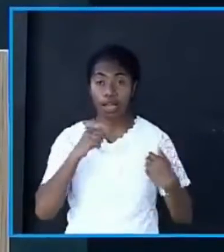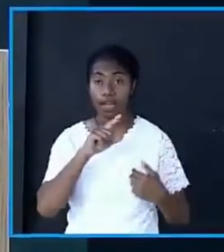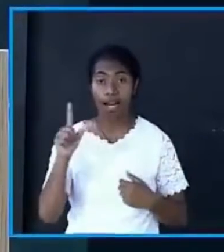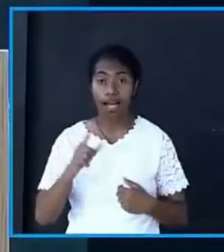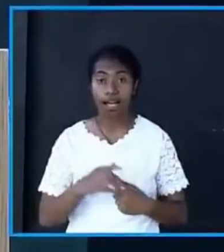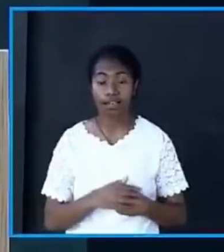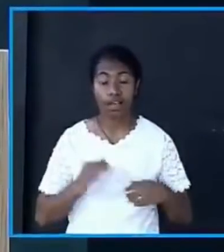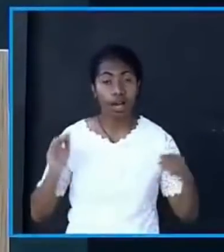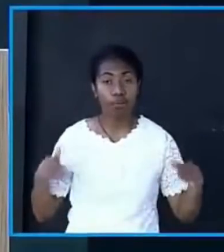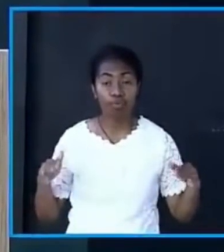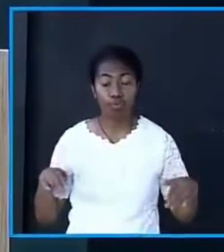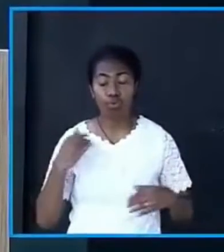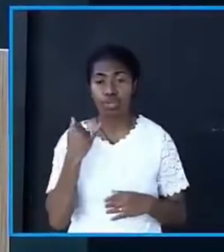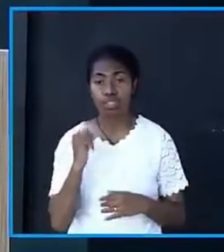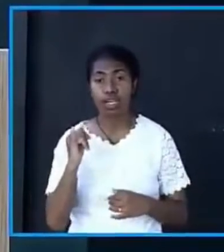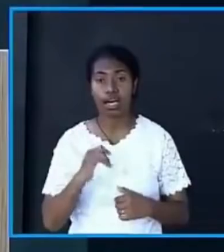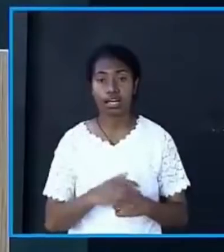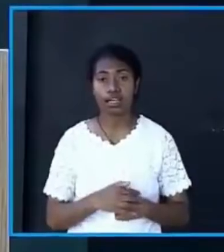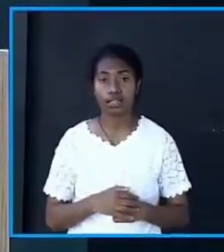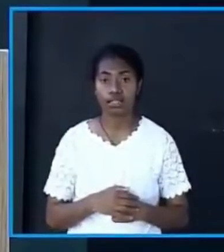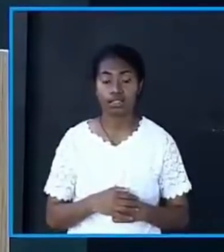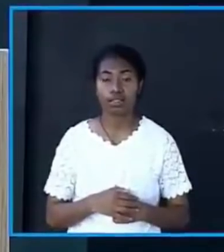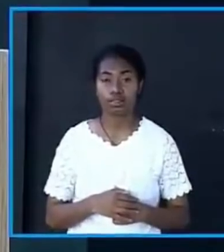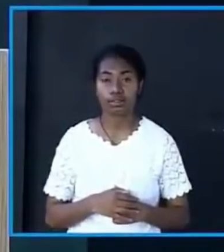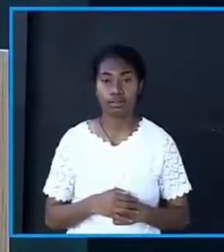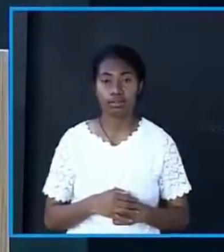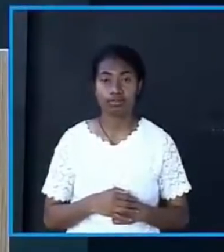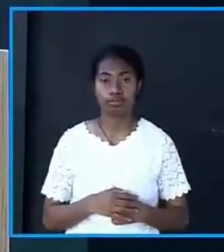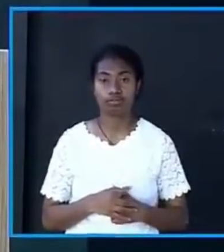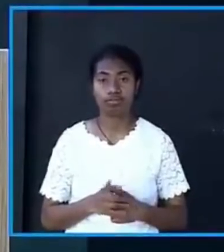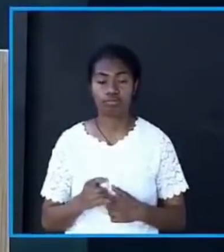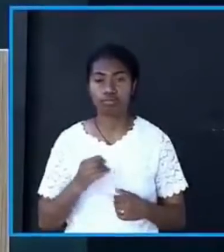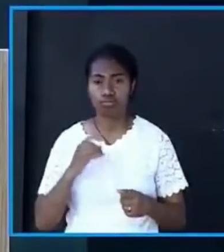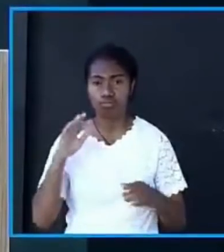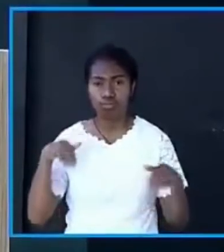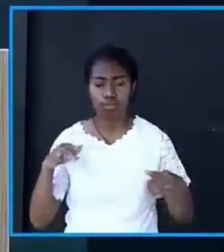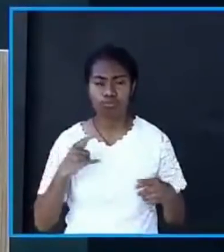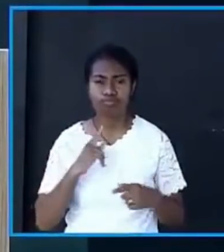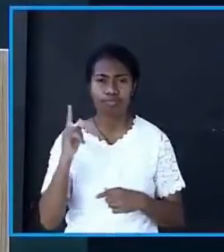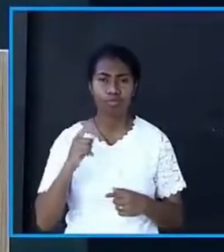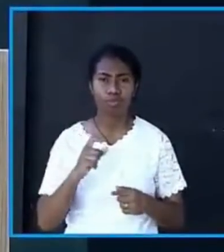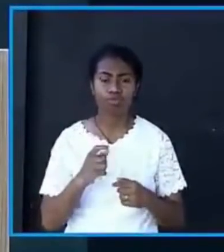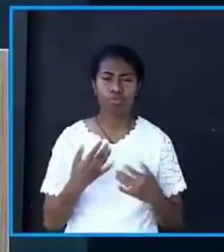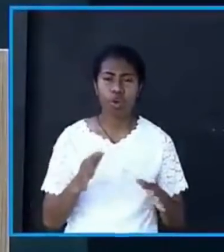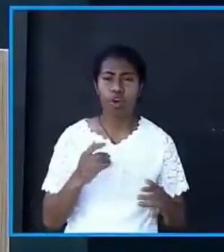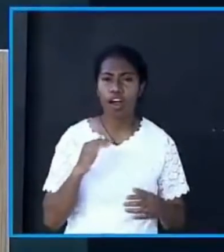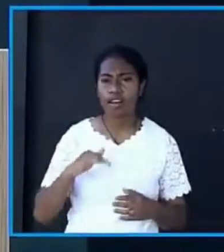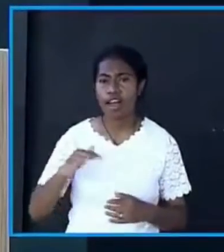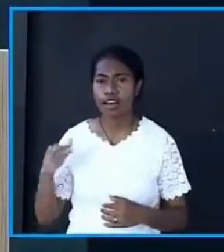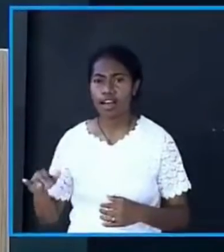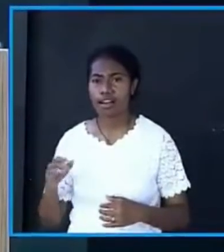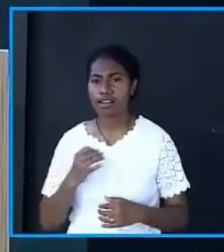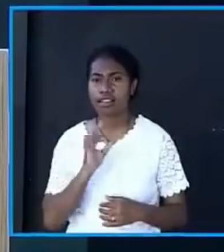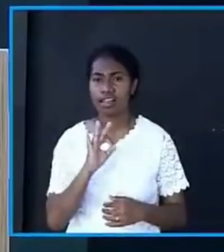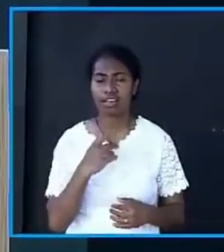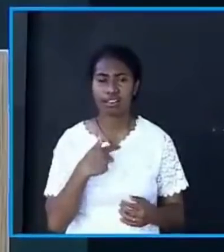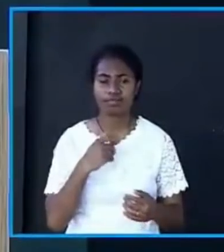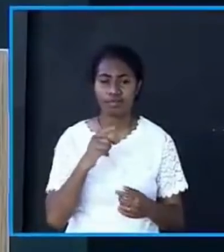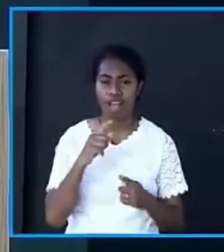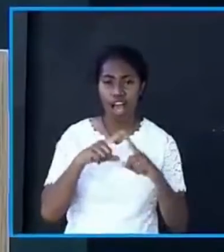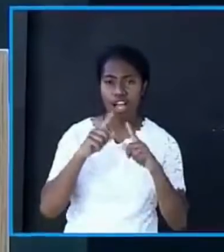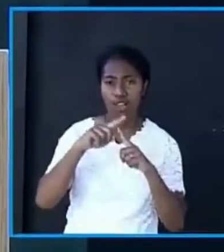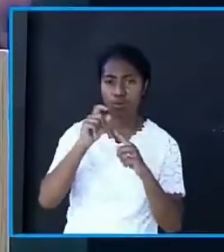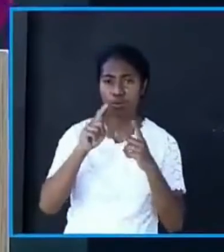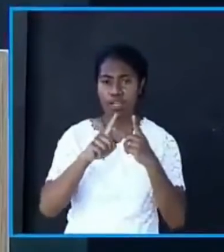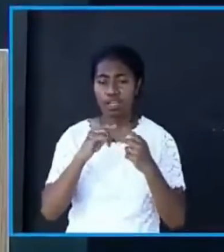hai burung yang bertanggungjawab pada orang tua kalau ada anak-anak di sini yang tidak peduli pada orang tua